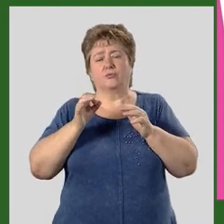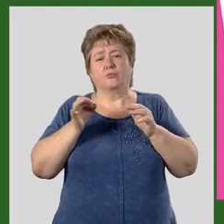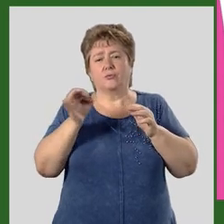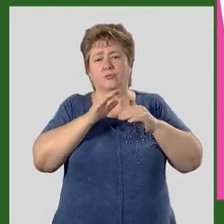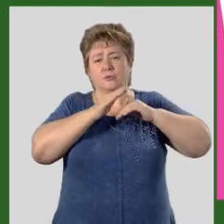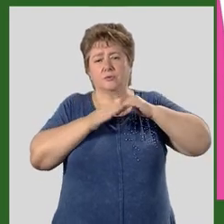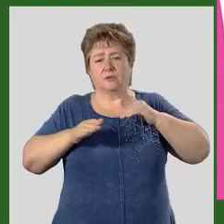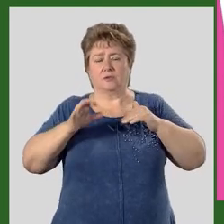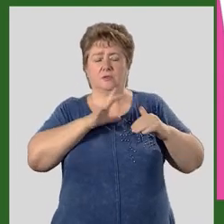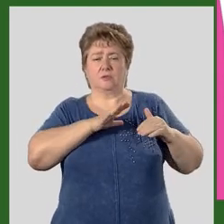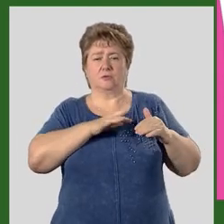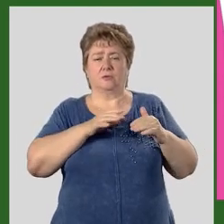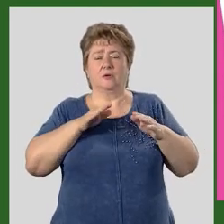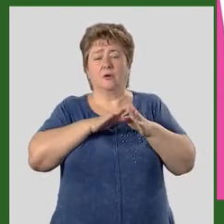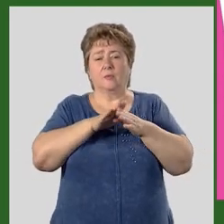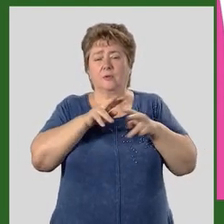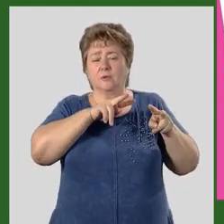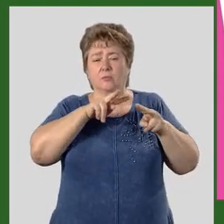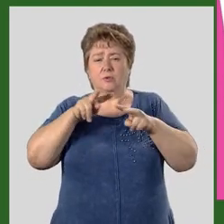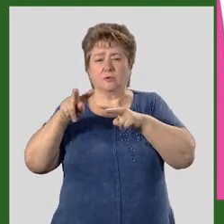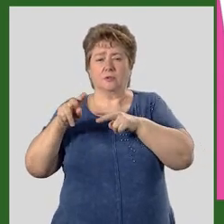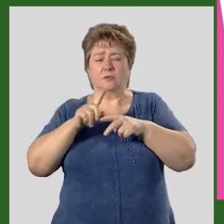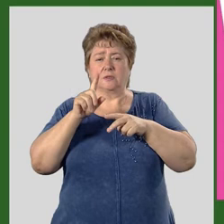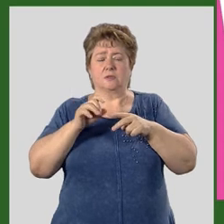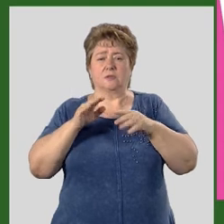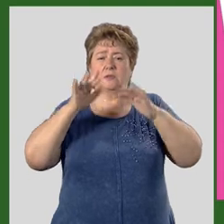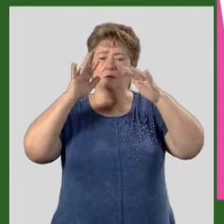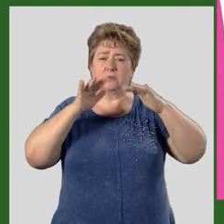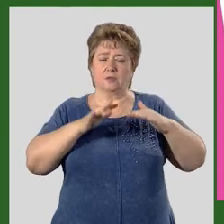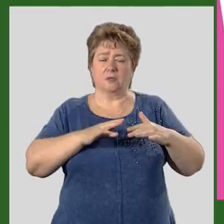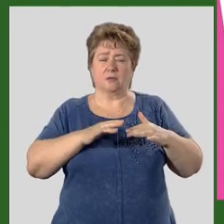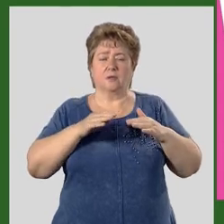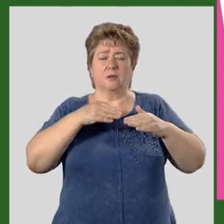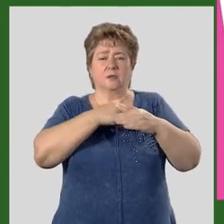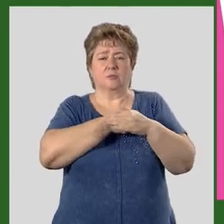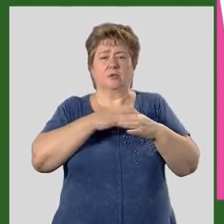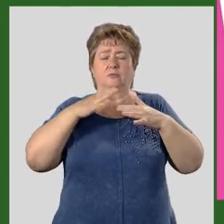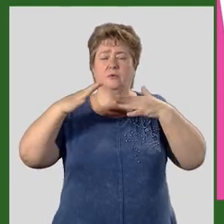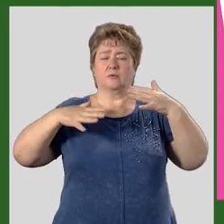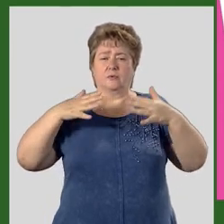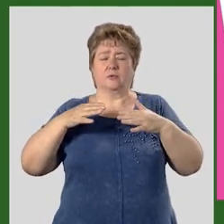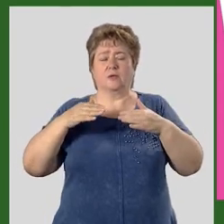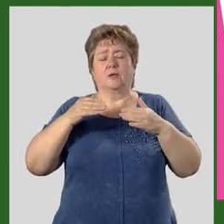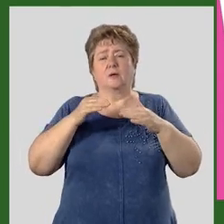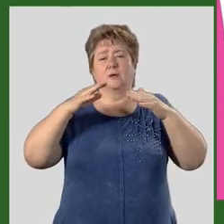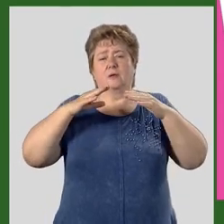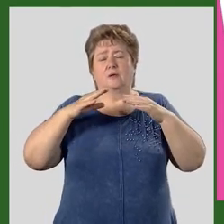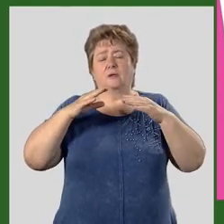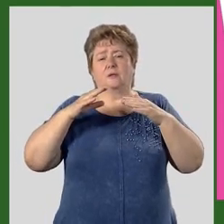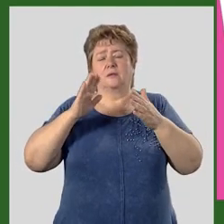озера Иссык-Куль. Проводились наблюдения за осадками, температурой воздуха,